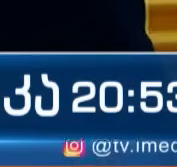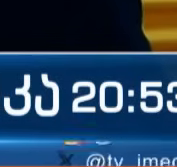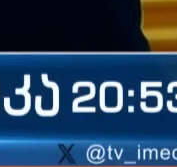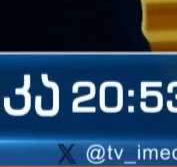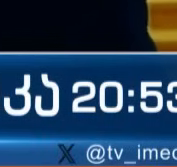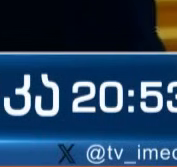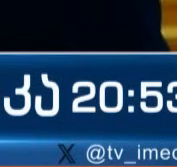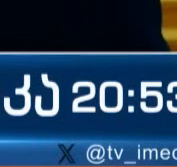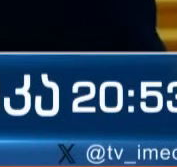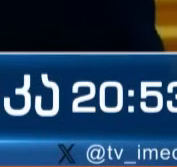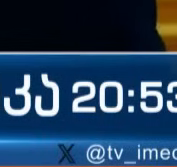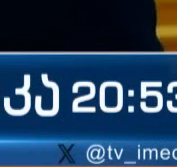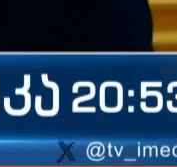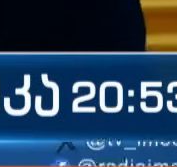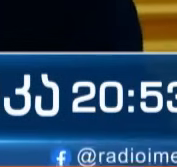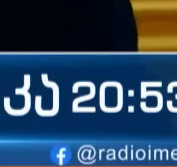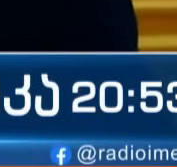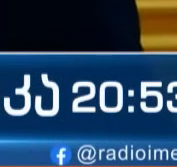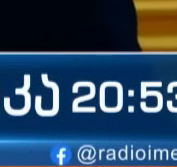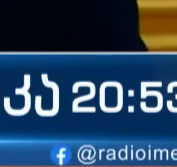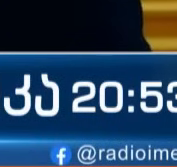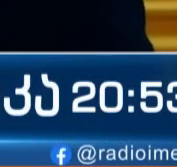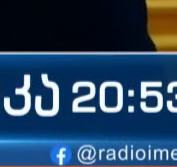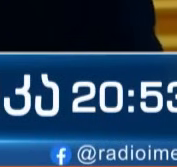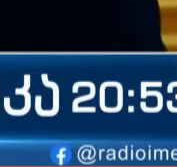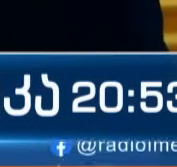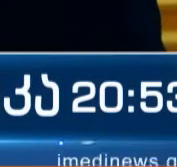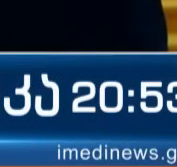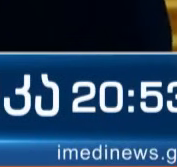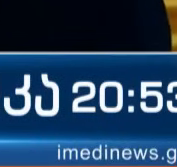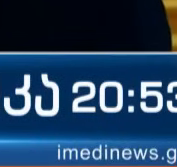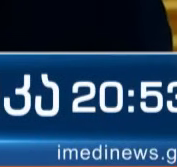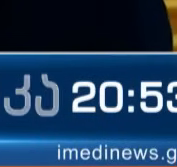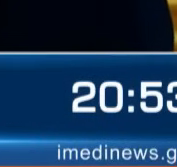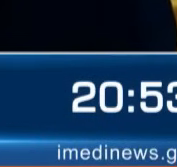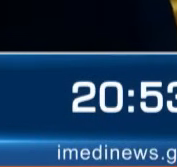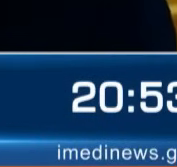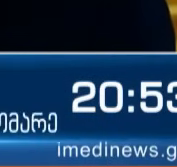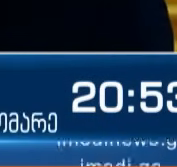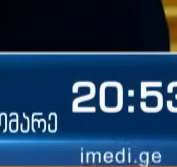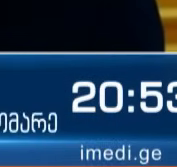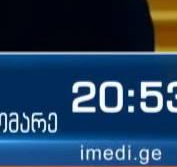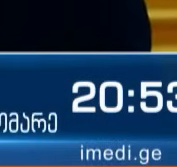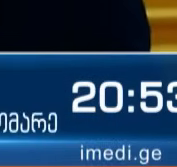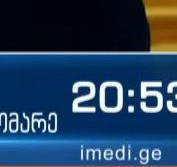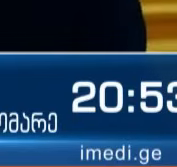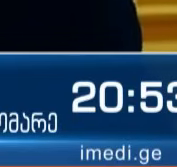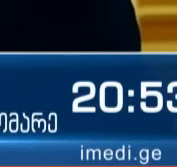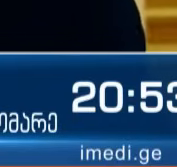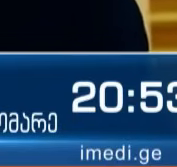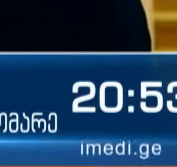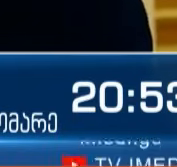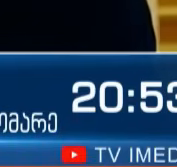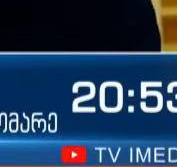პარტიულ ცესკოს. ეს არ არის ნეიტრალური ორგანიზაციის ანგარიში, ეს არის ლელოსა და ნაციონალური მოძრაობის ერთობლივი